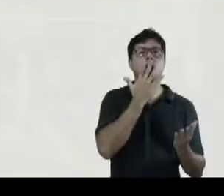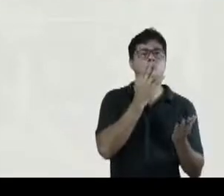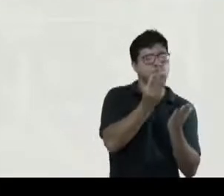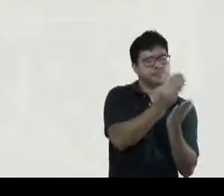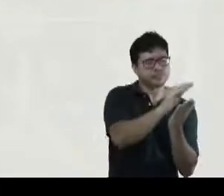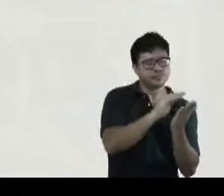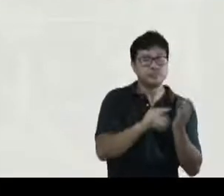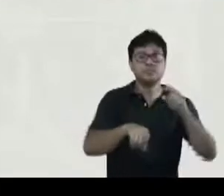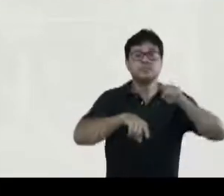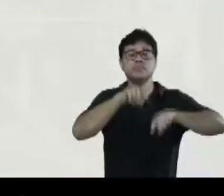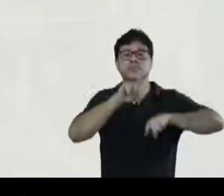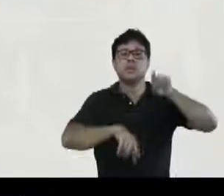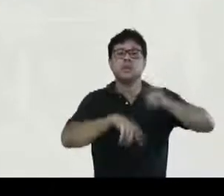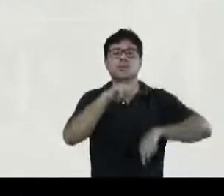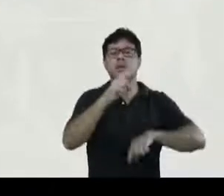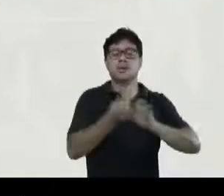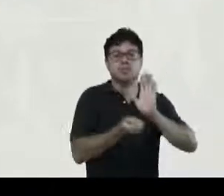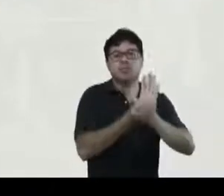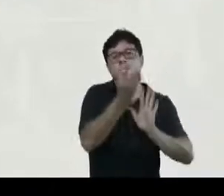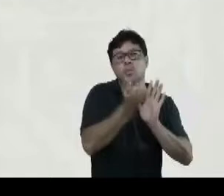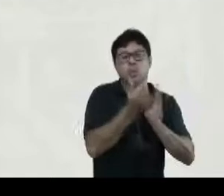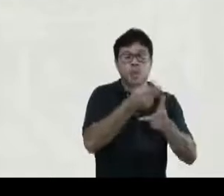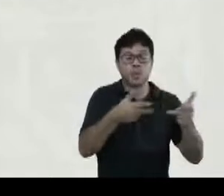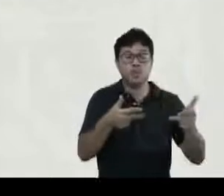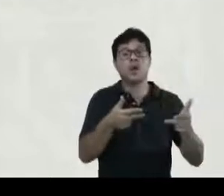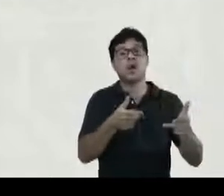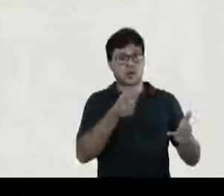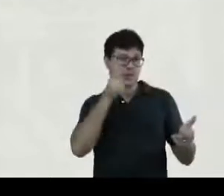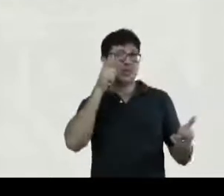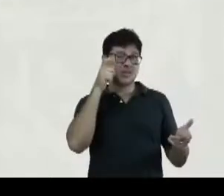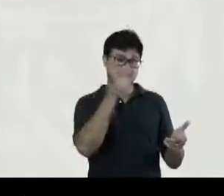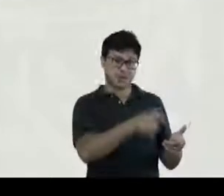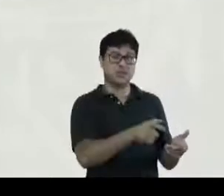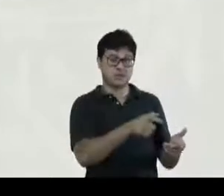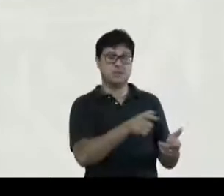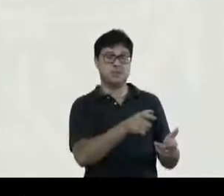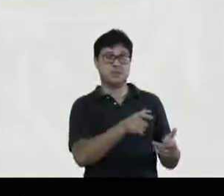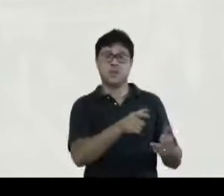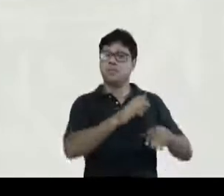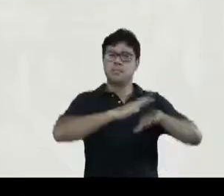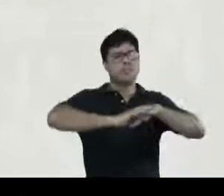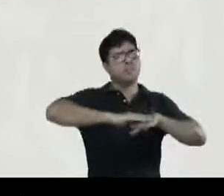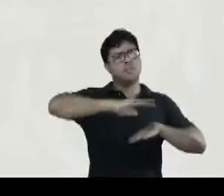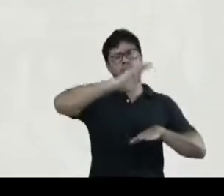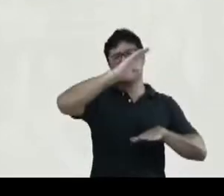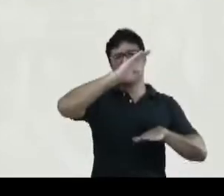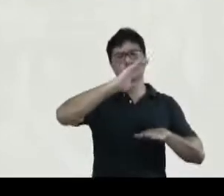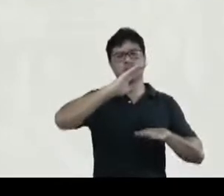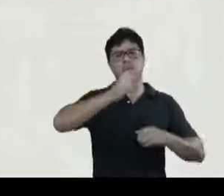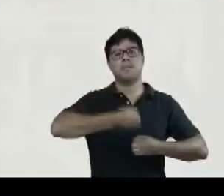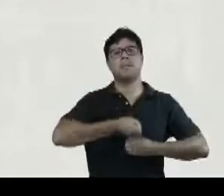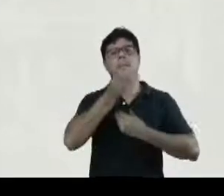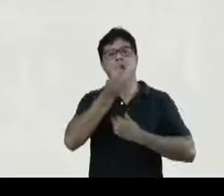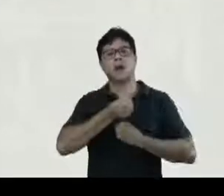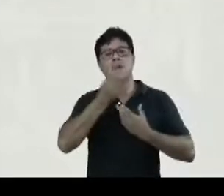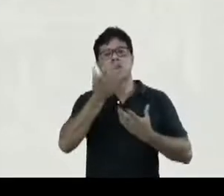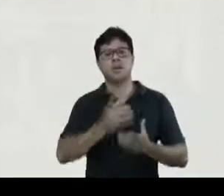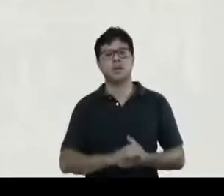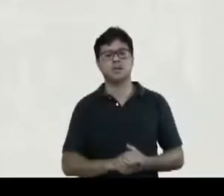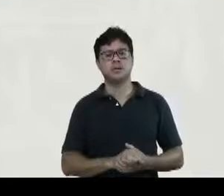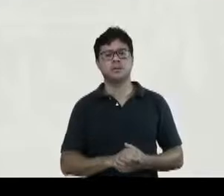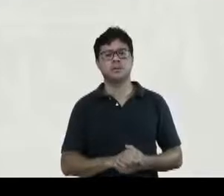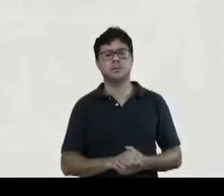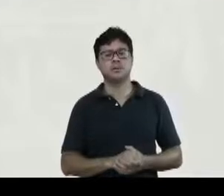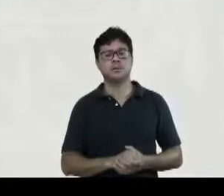Provenienzen, interessieren nun über die Manifestation, die Ausgabe hinaus und sprechen